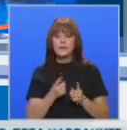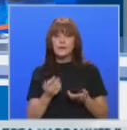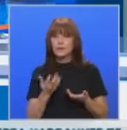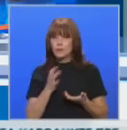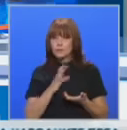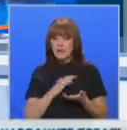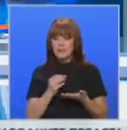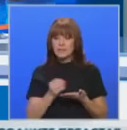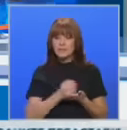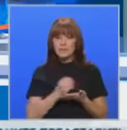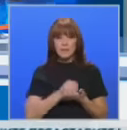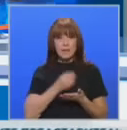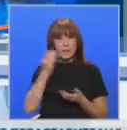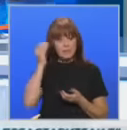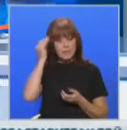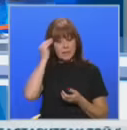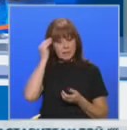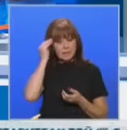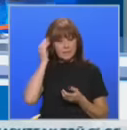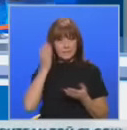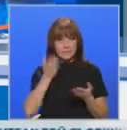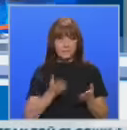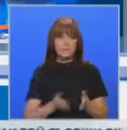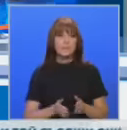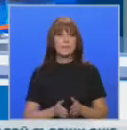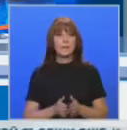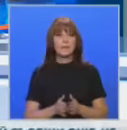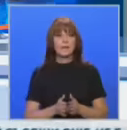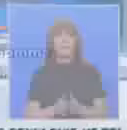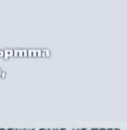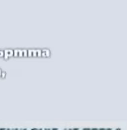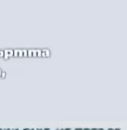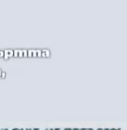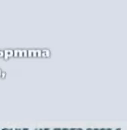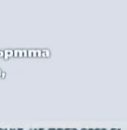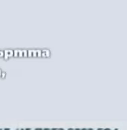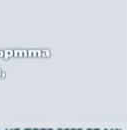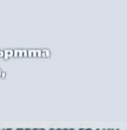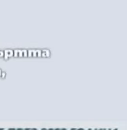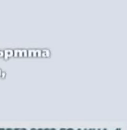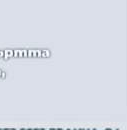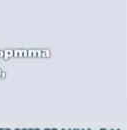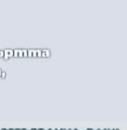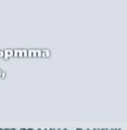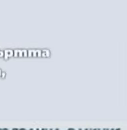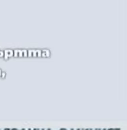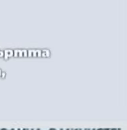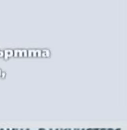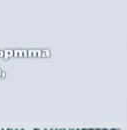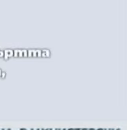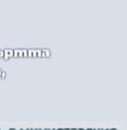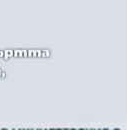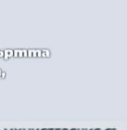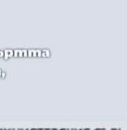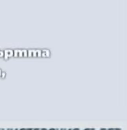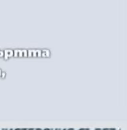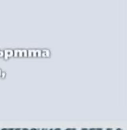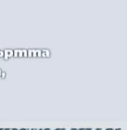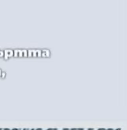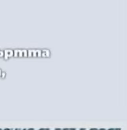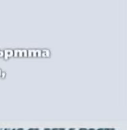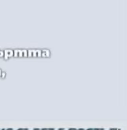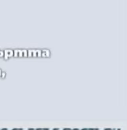място разкъсваното от скандали британско кралско семейство. In marking the first anniversary of her